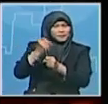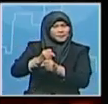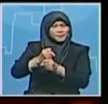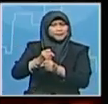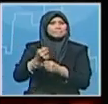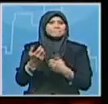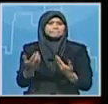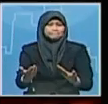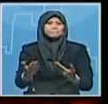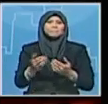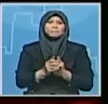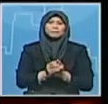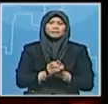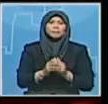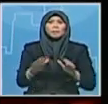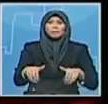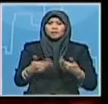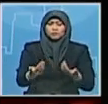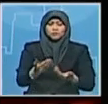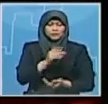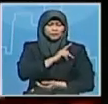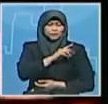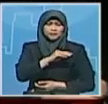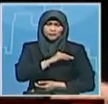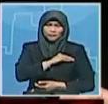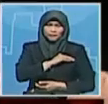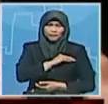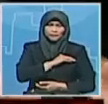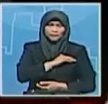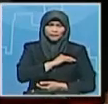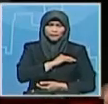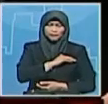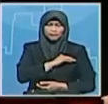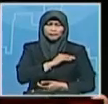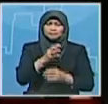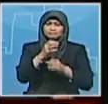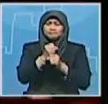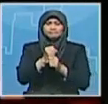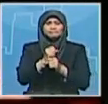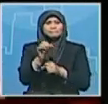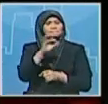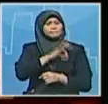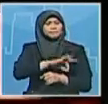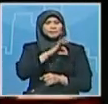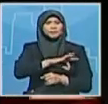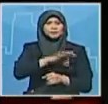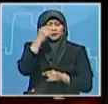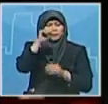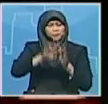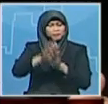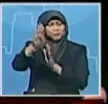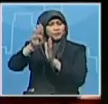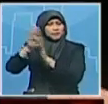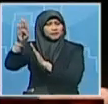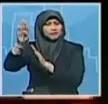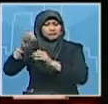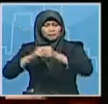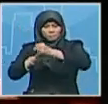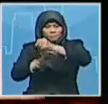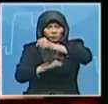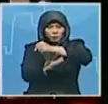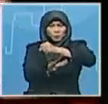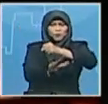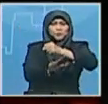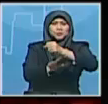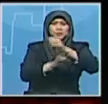Jadi sejauh mana kementerian dan juga kementerian menjadi beneficiary kepada pembangunan yang dibangunkan, prasarana yang dibangunkan